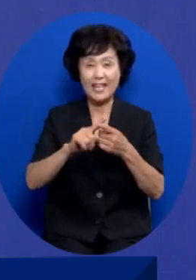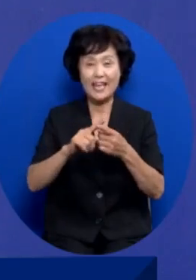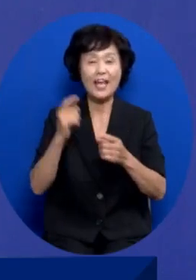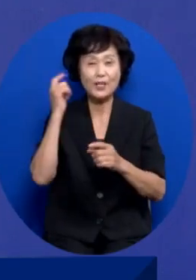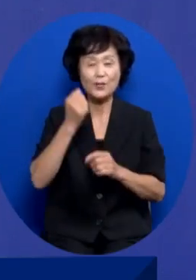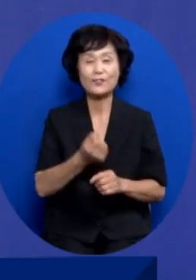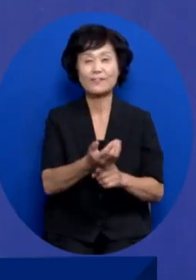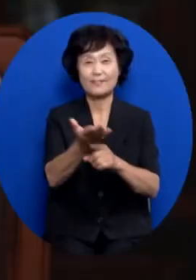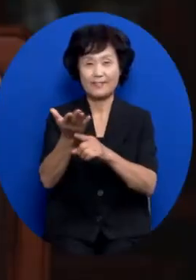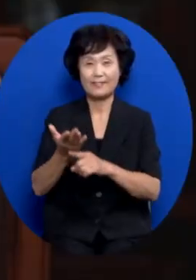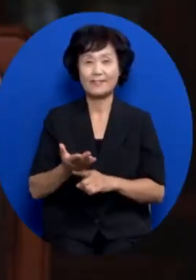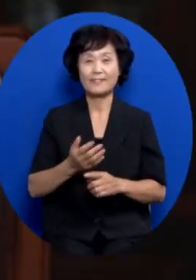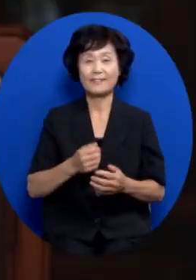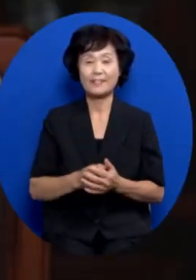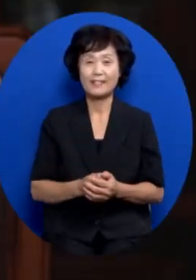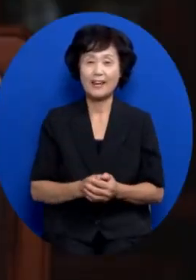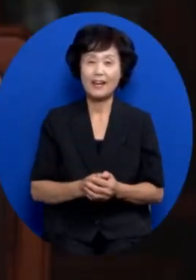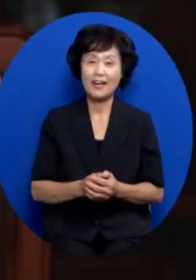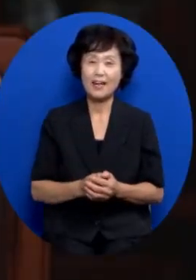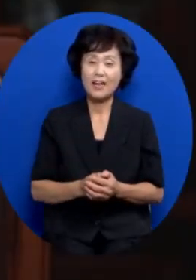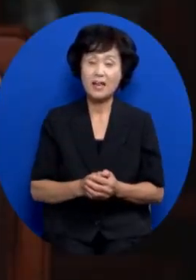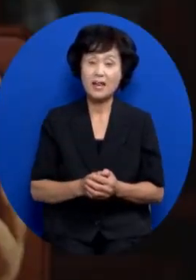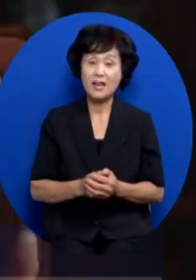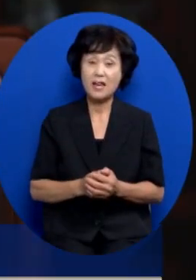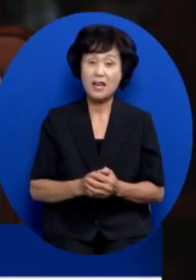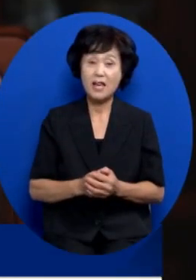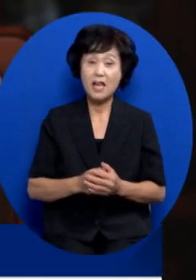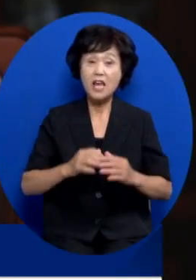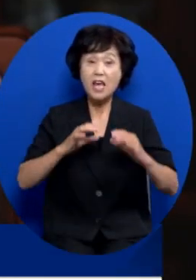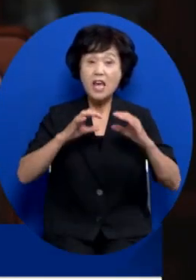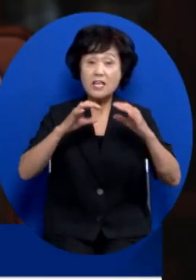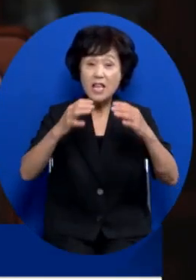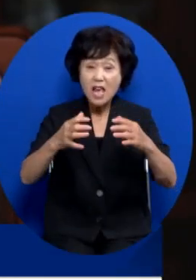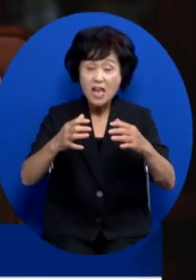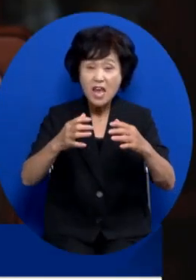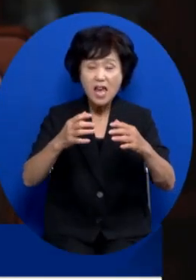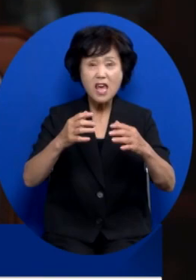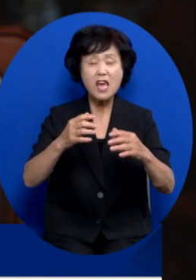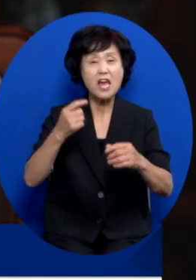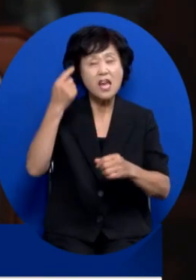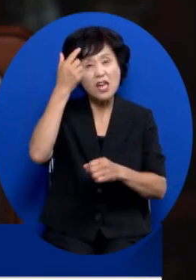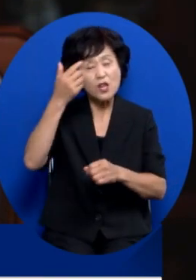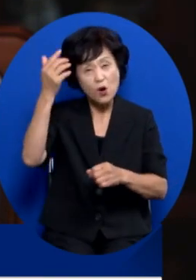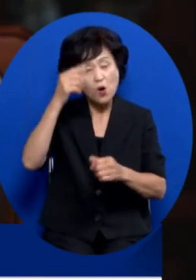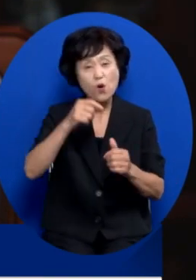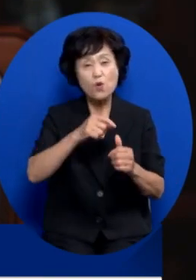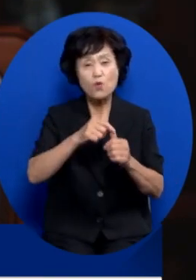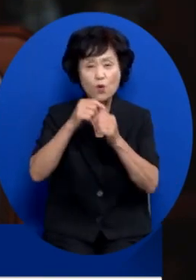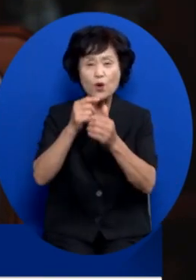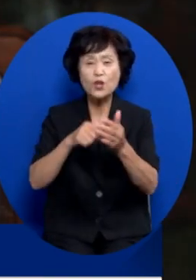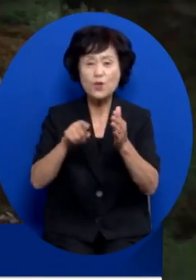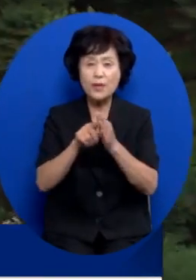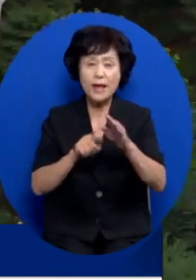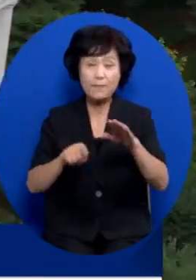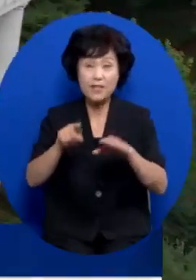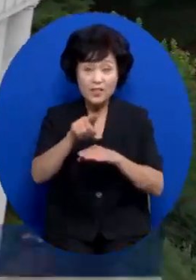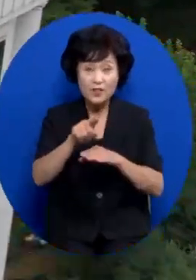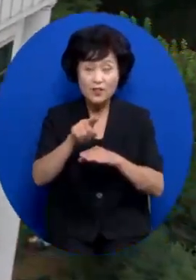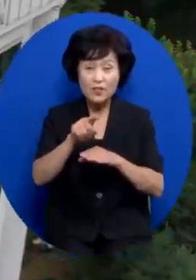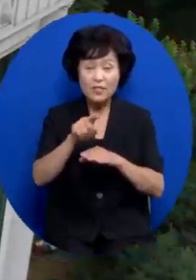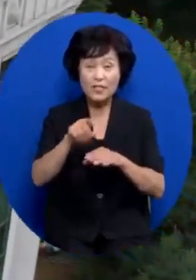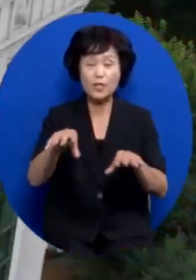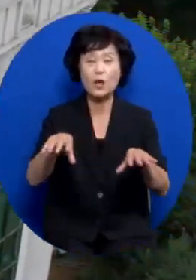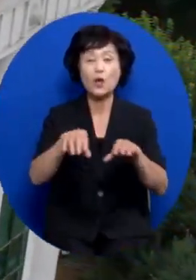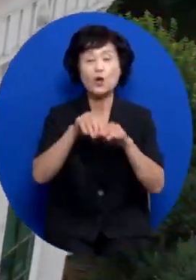알아봤습니다. 그것을 세계를 영혼 구원했는데 앞장설 수 있는 백석총회가 될 수 있다.